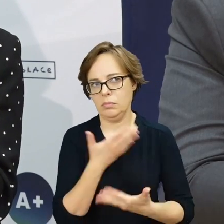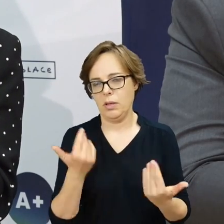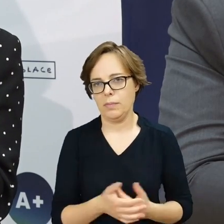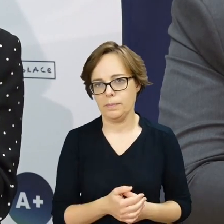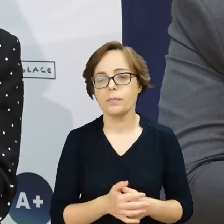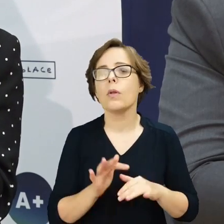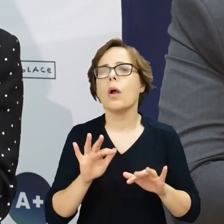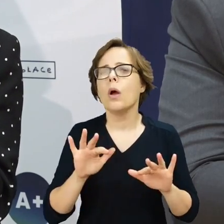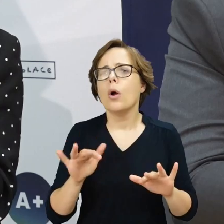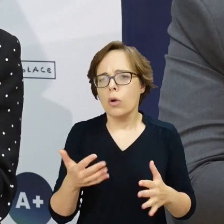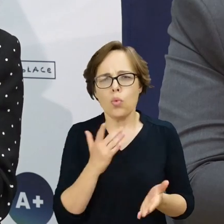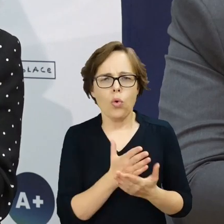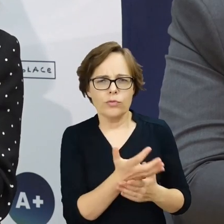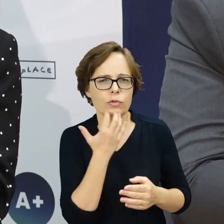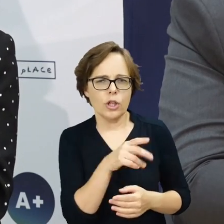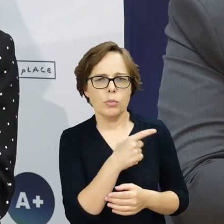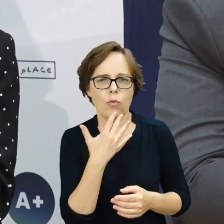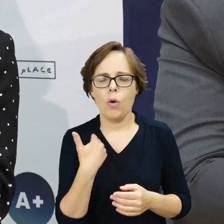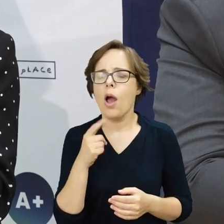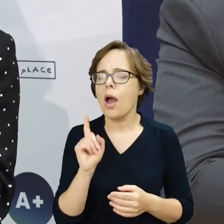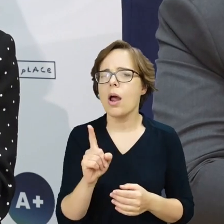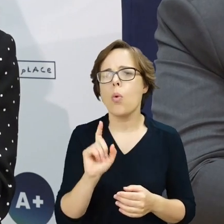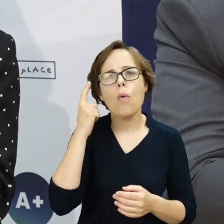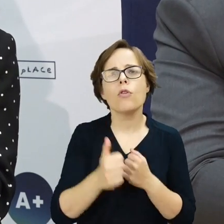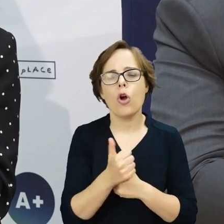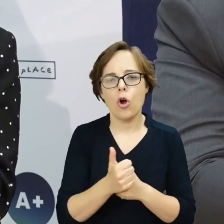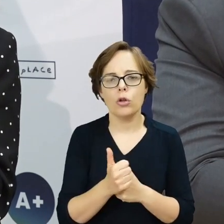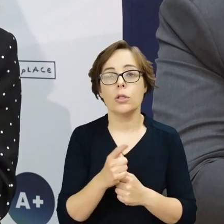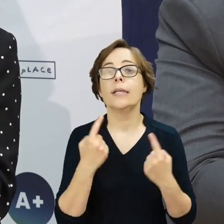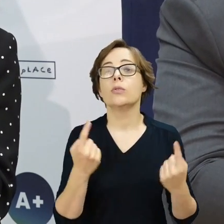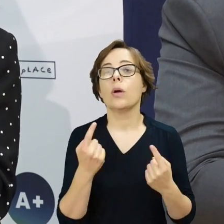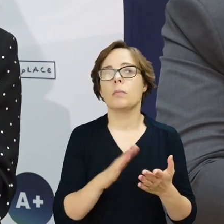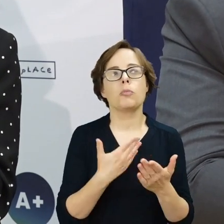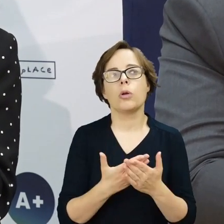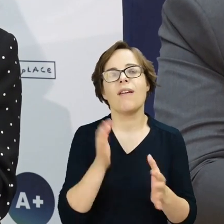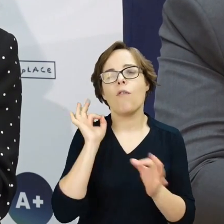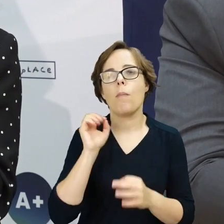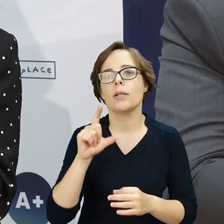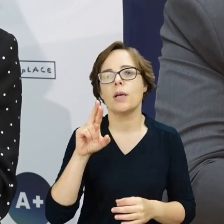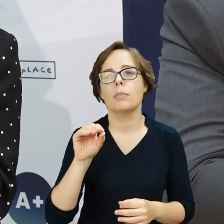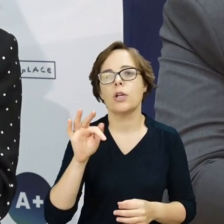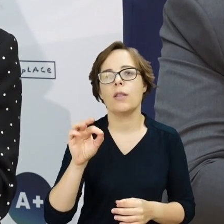których w szczególności w sprawach dotyczących informacji przetworzonej i też w takich sytuacjach,